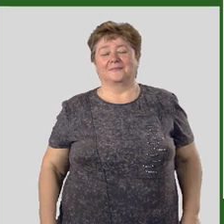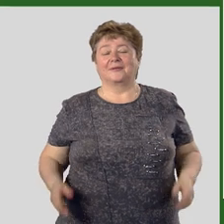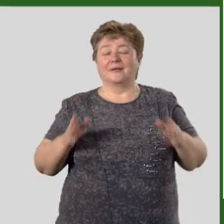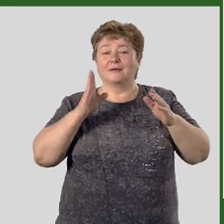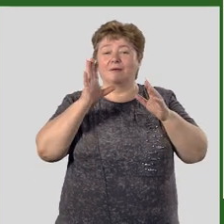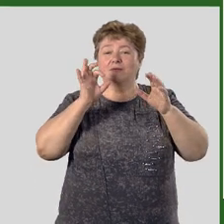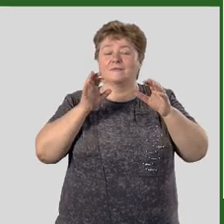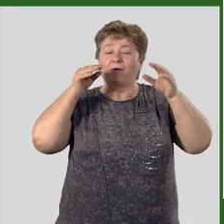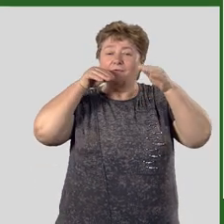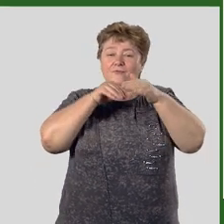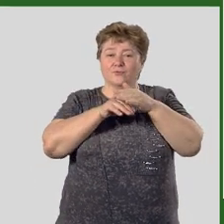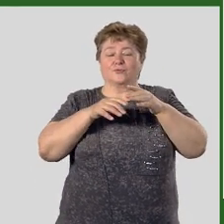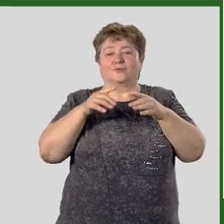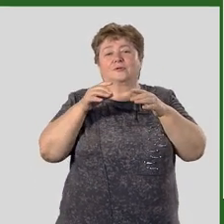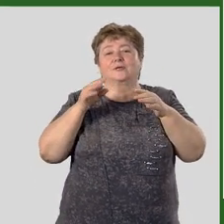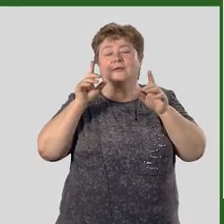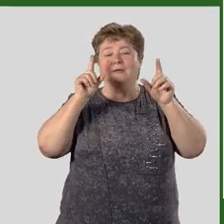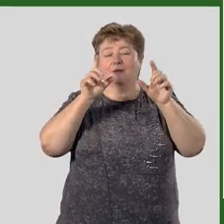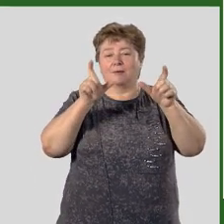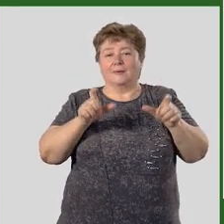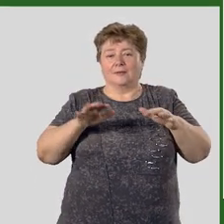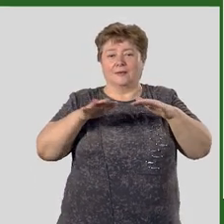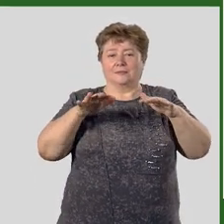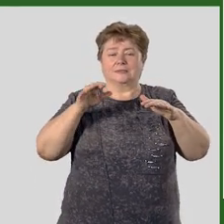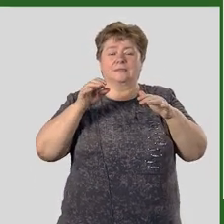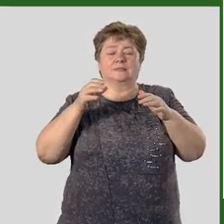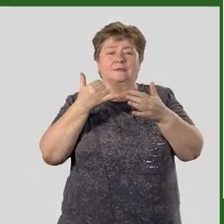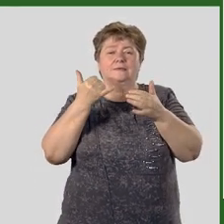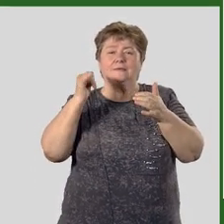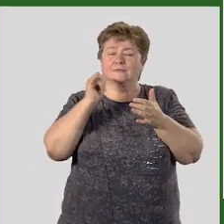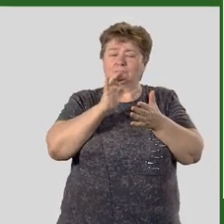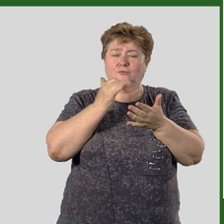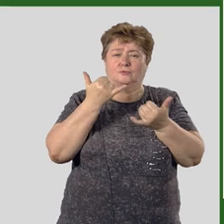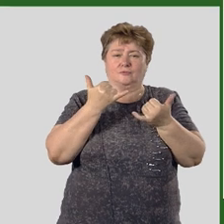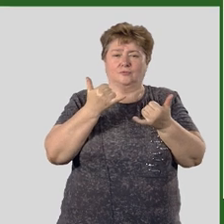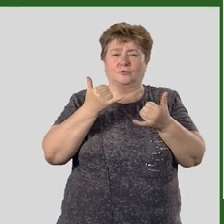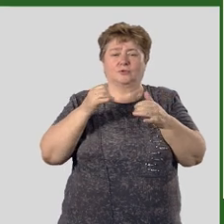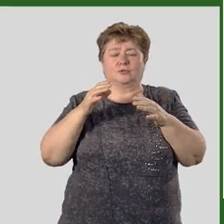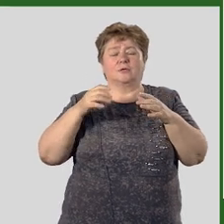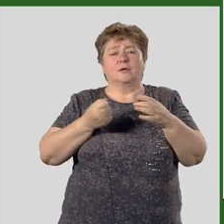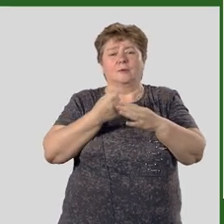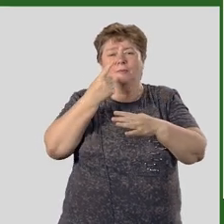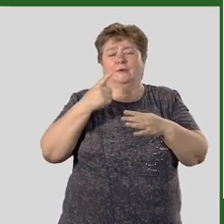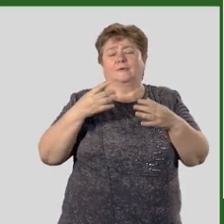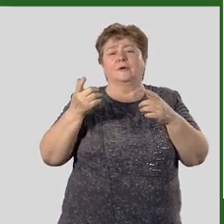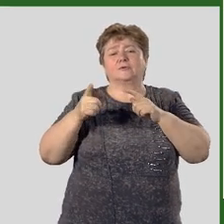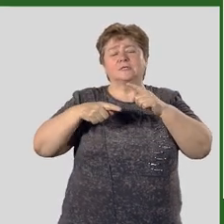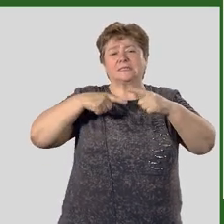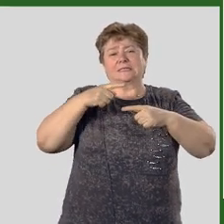Во внутренней миграции Кыргызской республики в современных условиях продолжают проявляться следующие